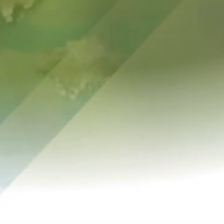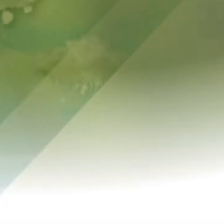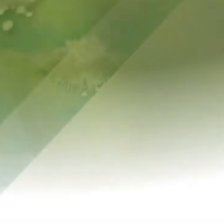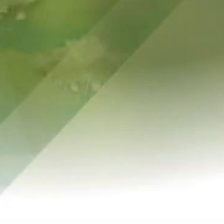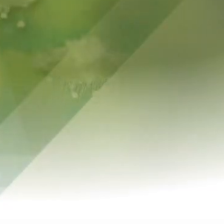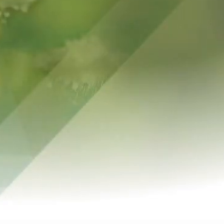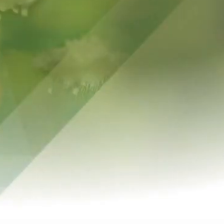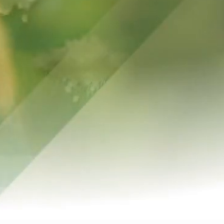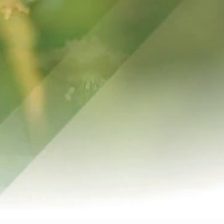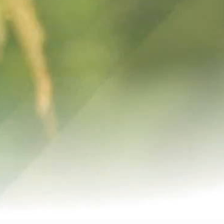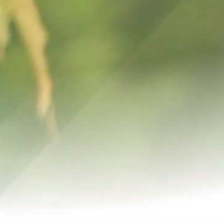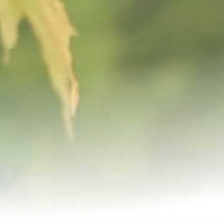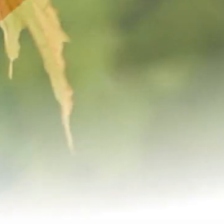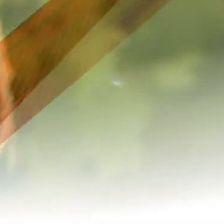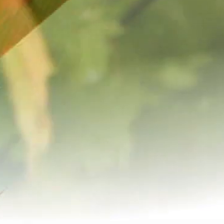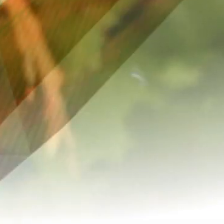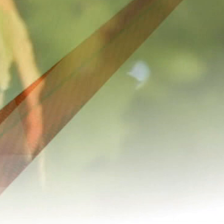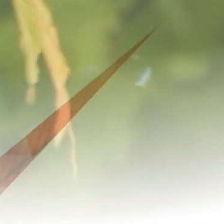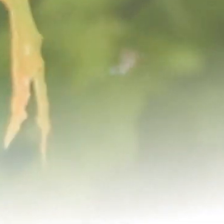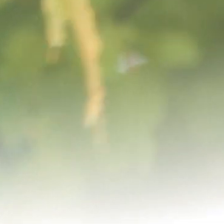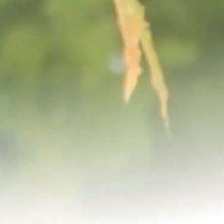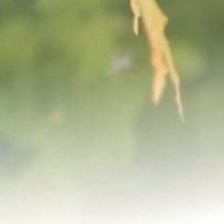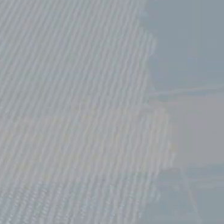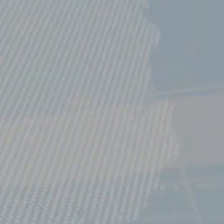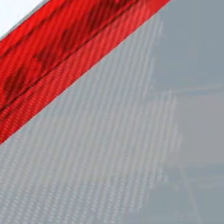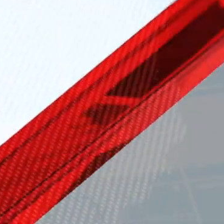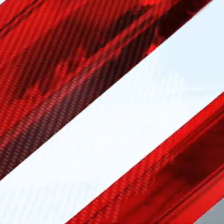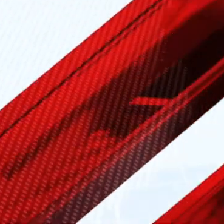У каталікоў Дзень Анёла адзначаць Максім і Фелікс.